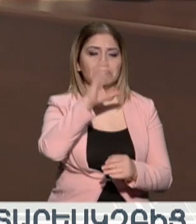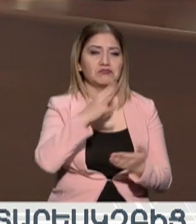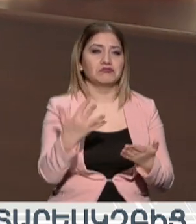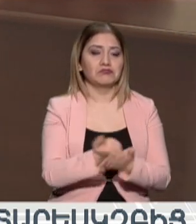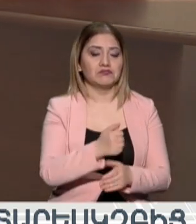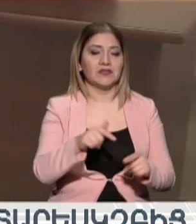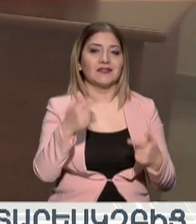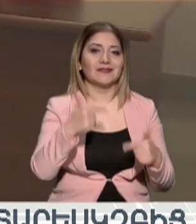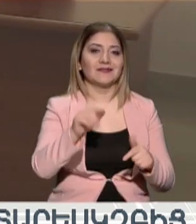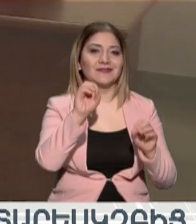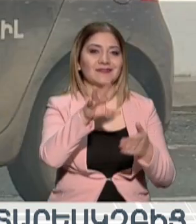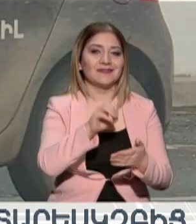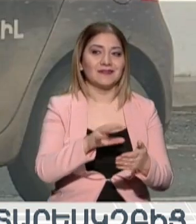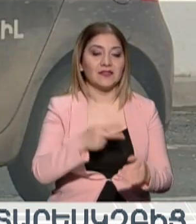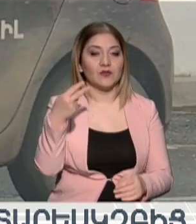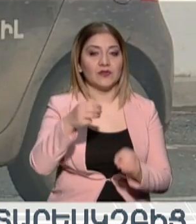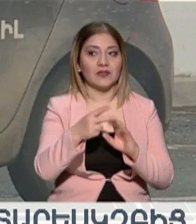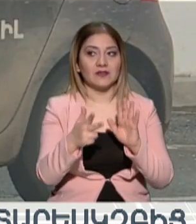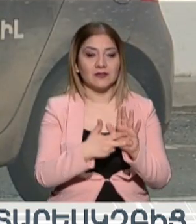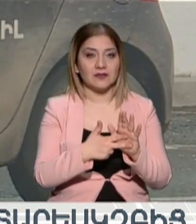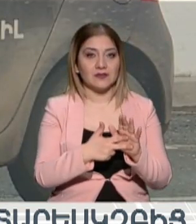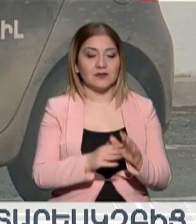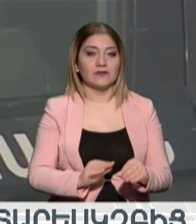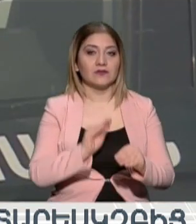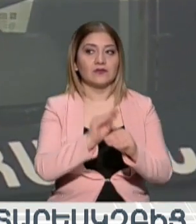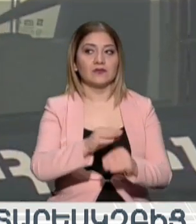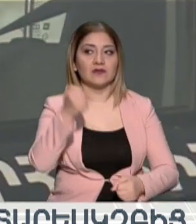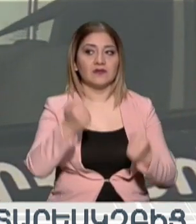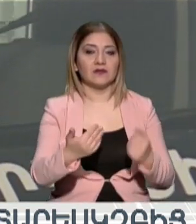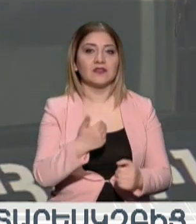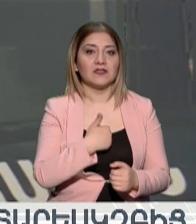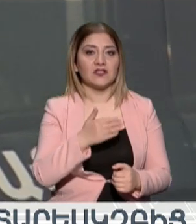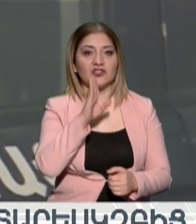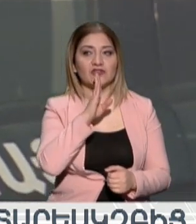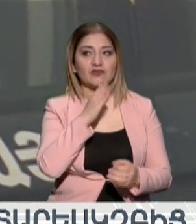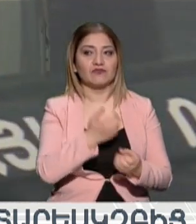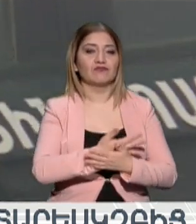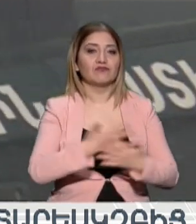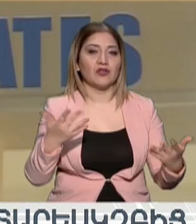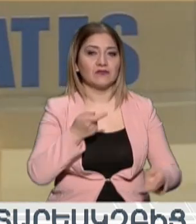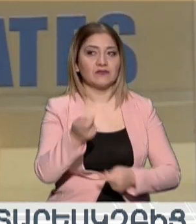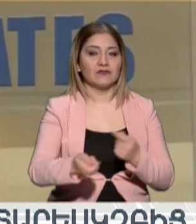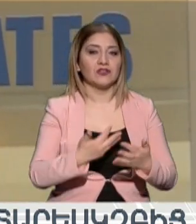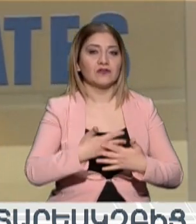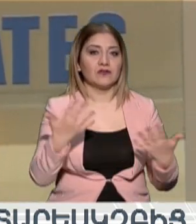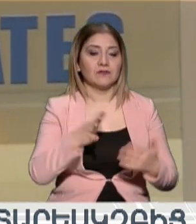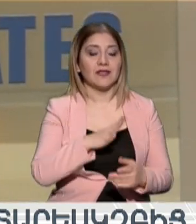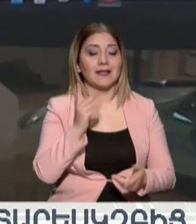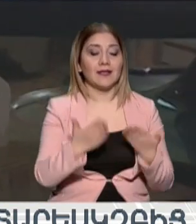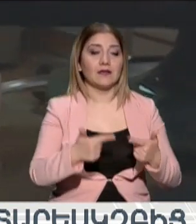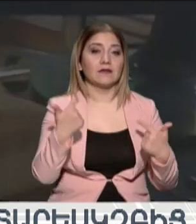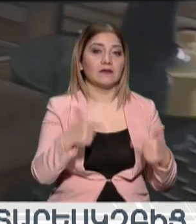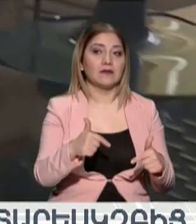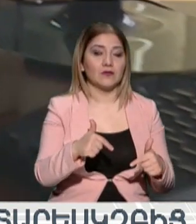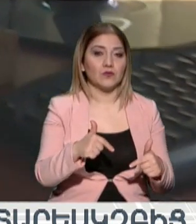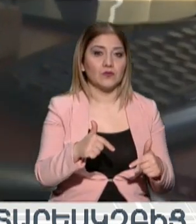ասում է Մայոր Ղազարյանը, 2018-ից էլ էականորեն աճել է վարելու ցանկություն ունեցող իգական սեռի ներկայացուցիչների թիվը։ Եթե տեսական